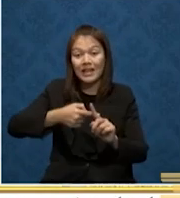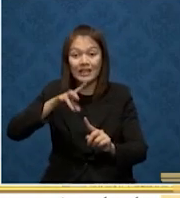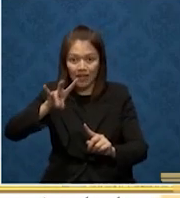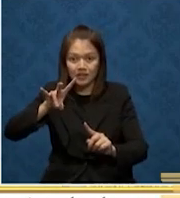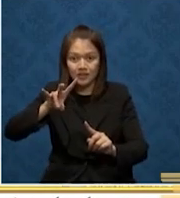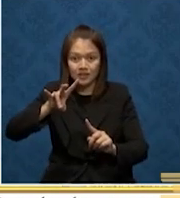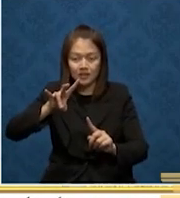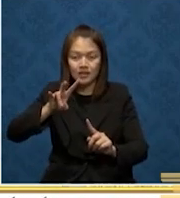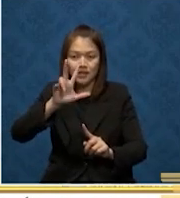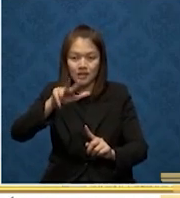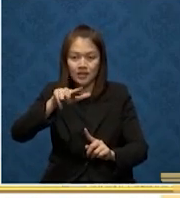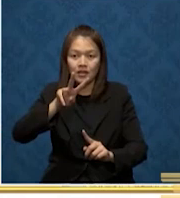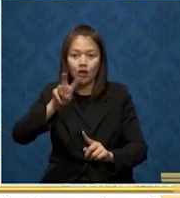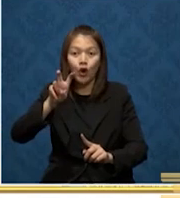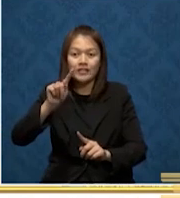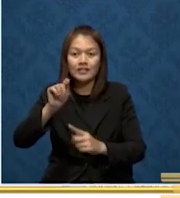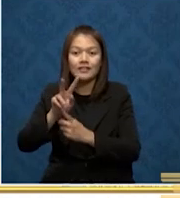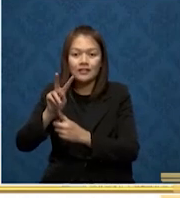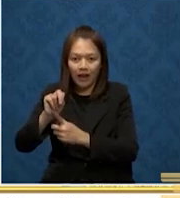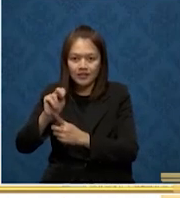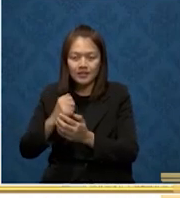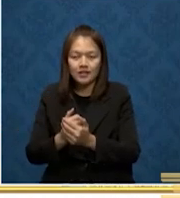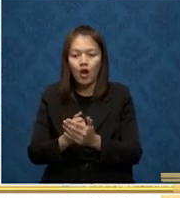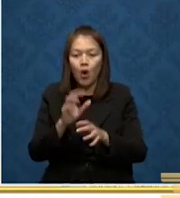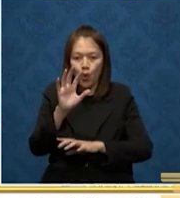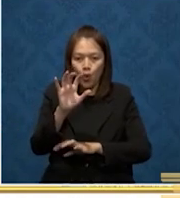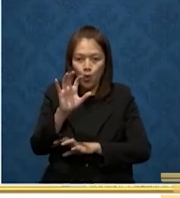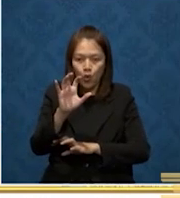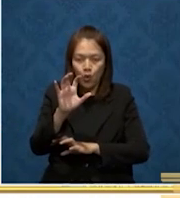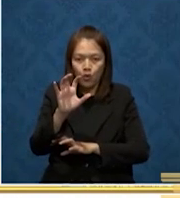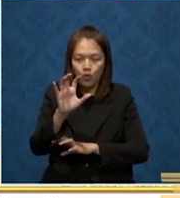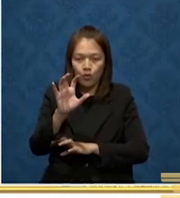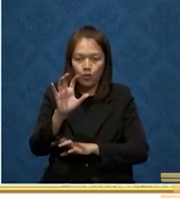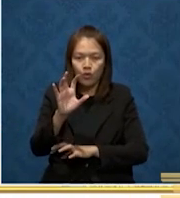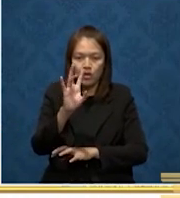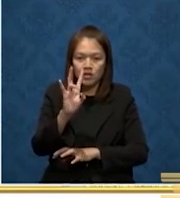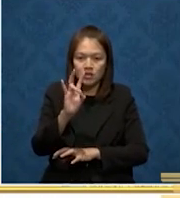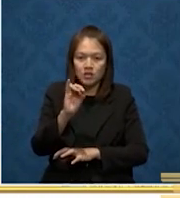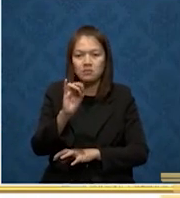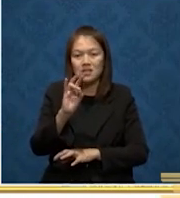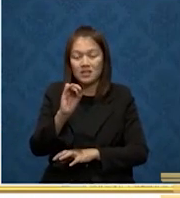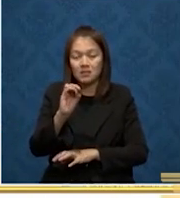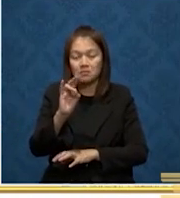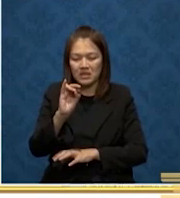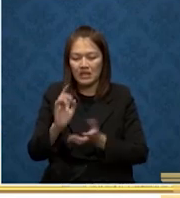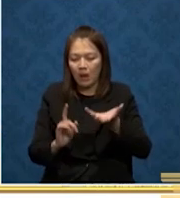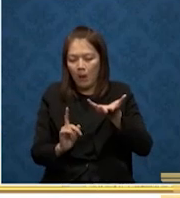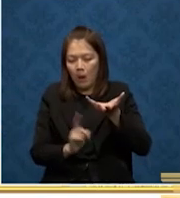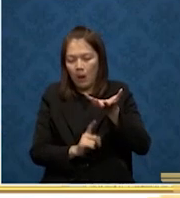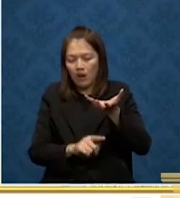า 3,200 ตันราคากุงขนาด 70 โรครั ช่วงปี